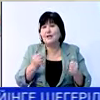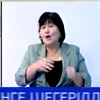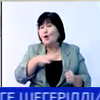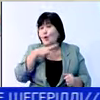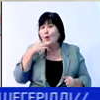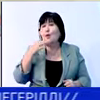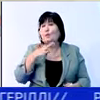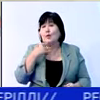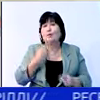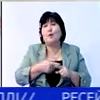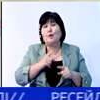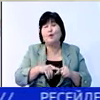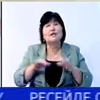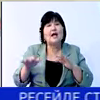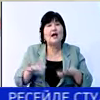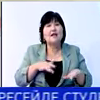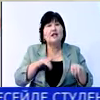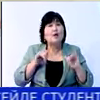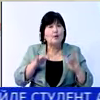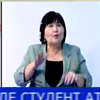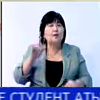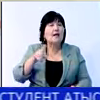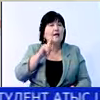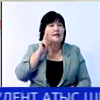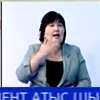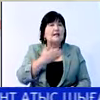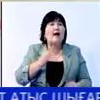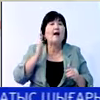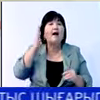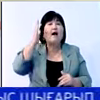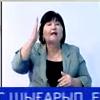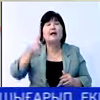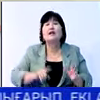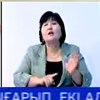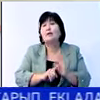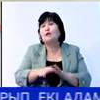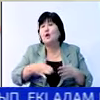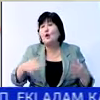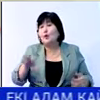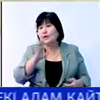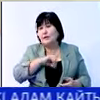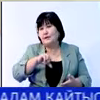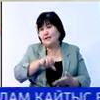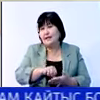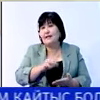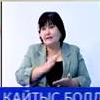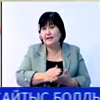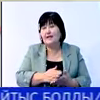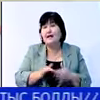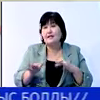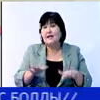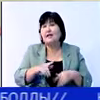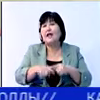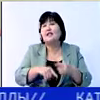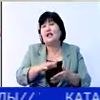көп-көп осындай шаралар өте берсін дейміз. Жастардың алға қарай басуына үлкен септігін тигізетін шаралар